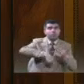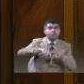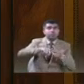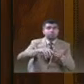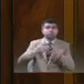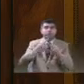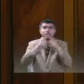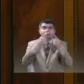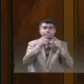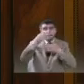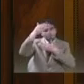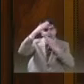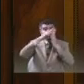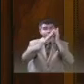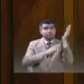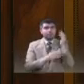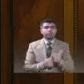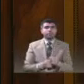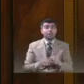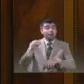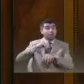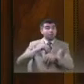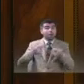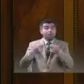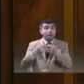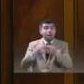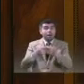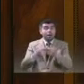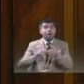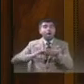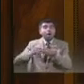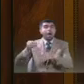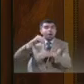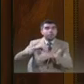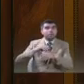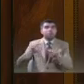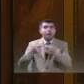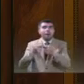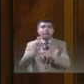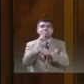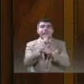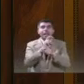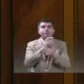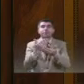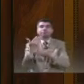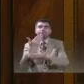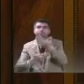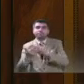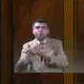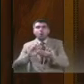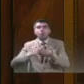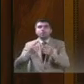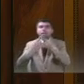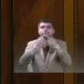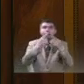لبلادنا. لقد قدمت عدة وصفات لتخفيف الدين الداخلي والخارجي في الماضي القريب، إلا